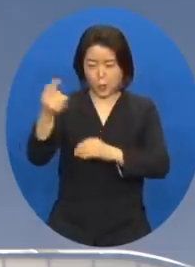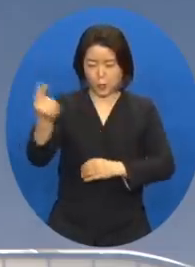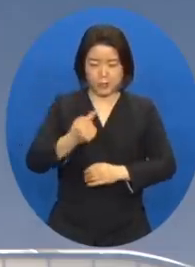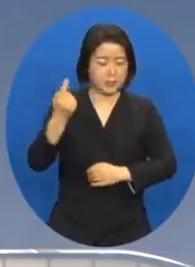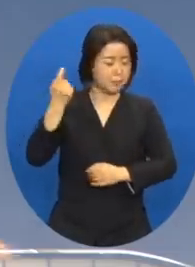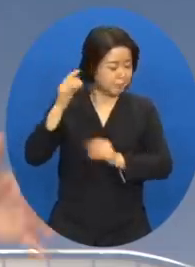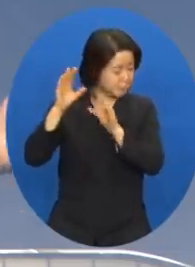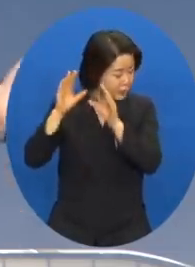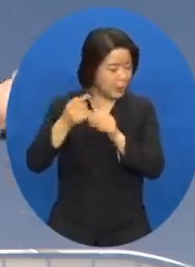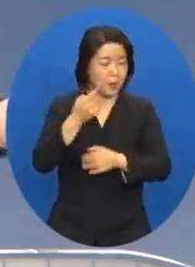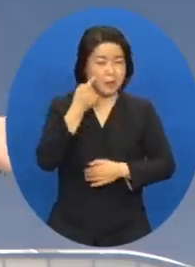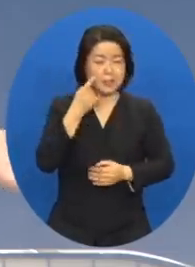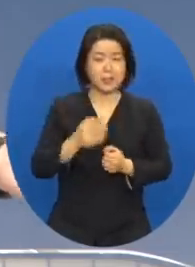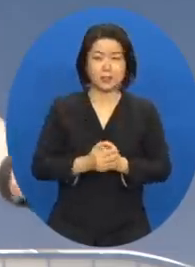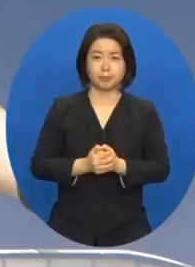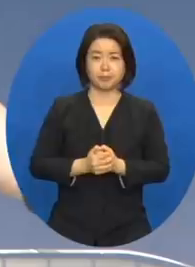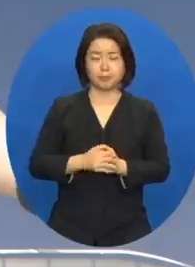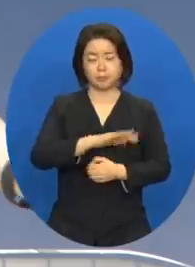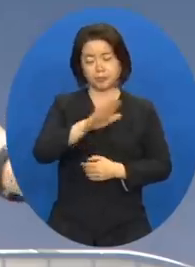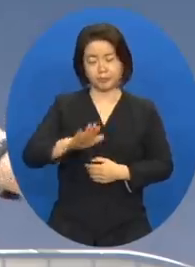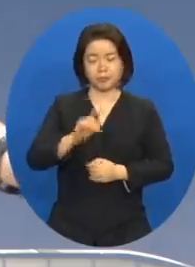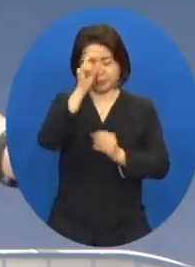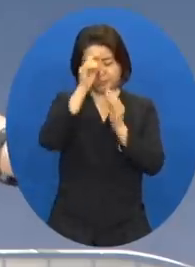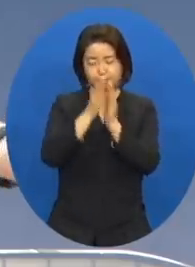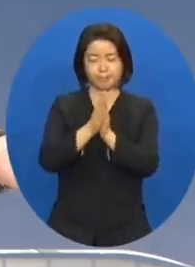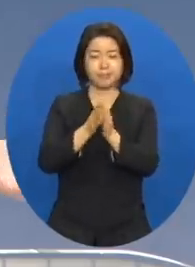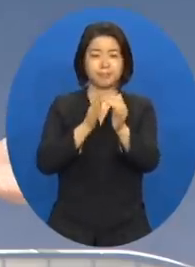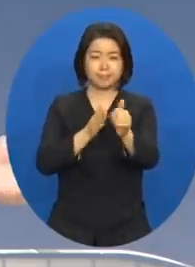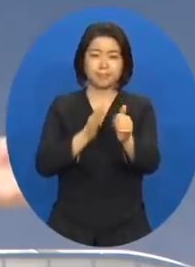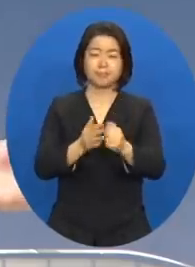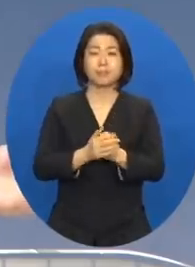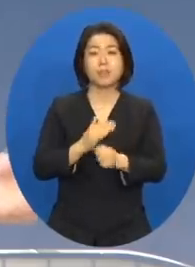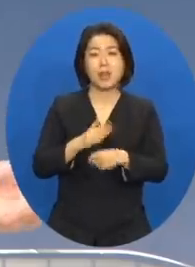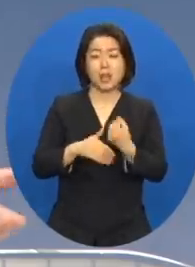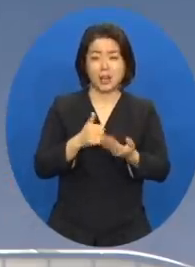들어보세요. 자, 이제 우리 정말 기도합시다. 하나님,